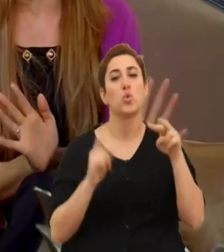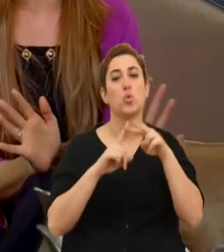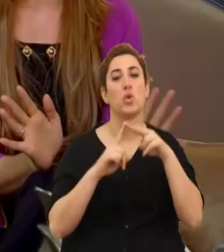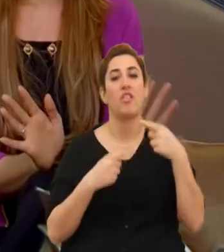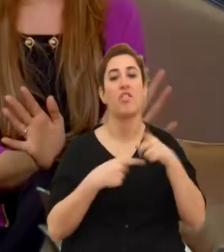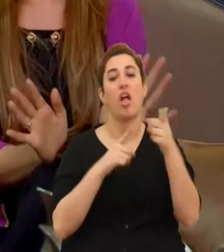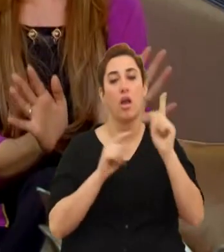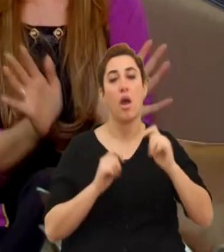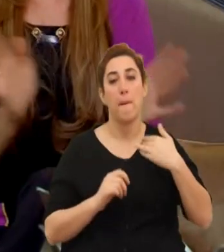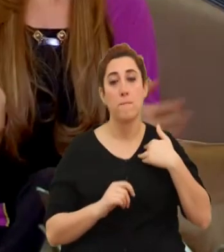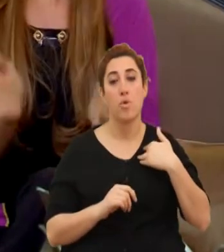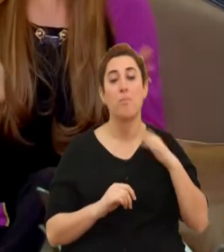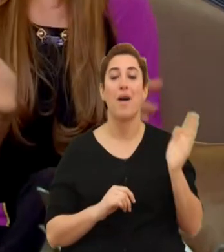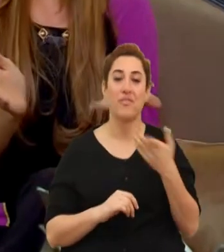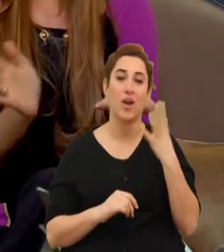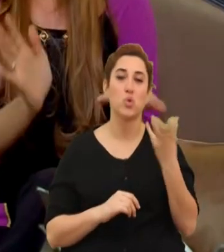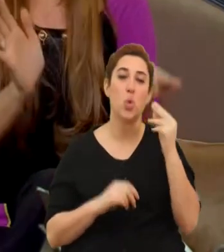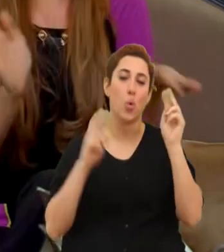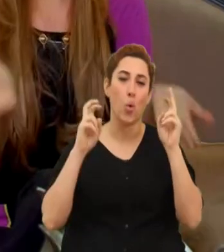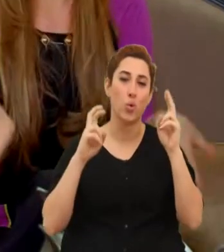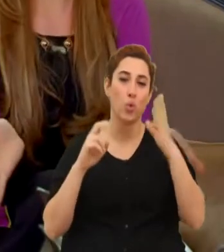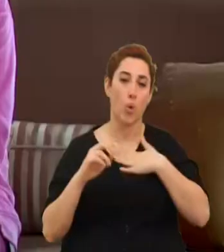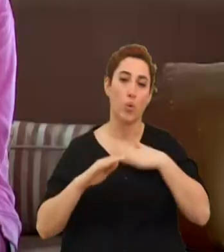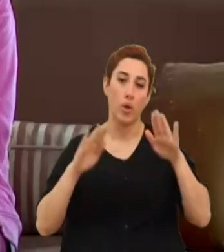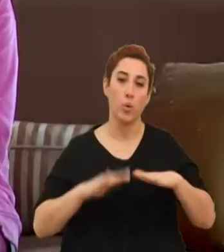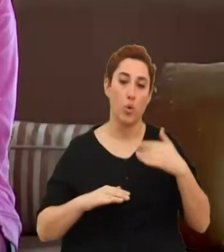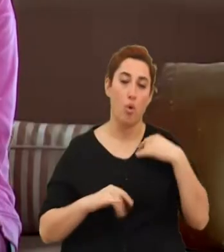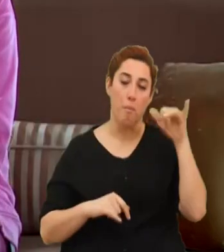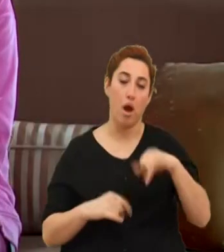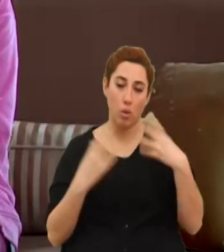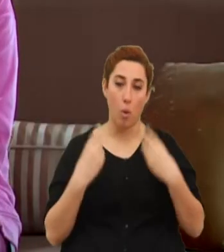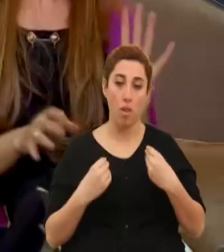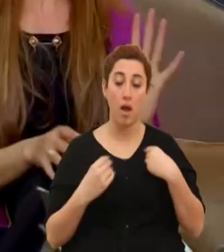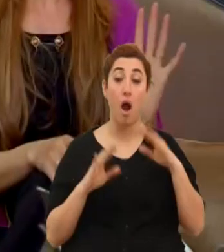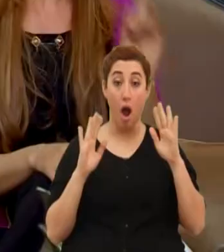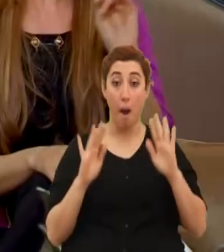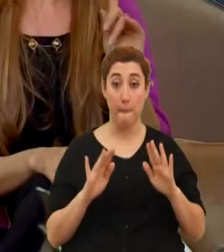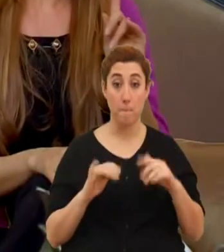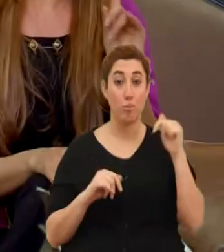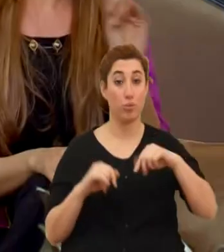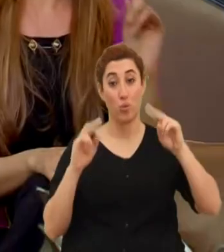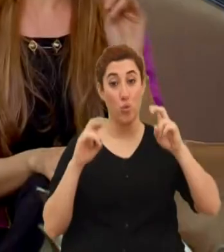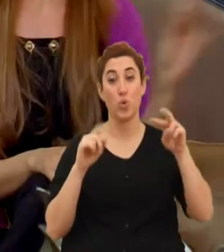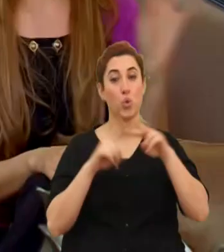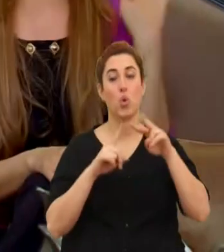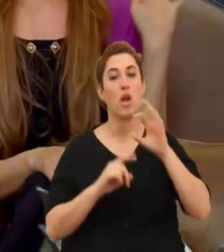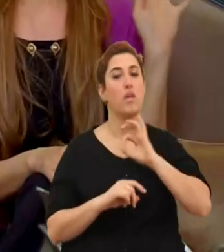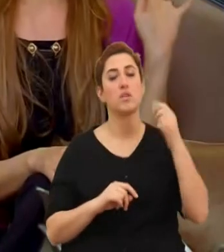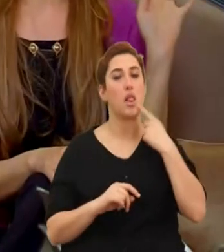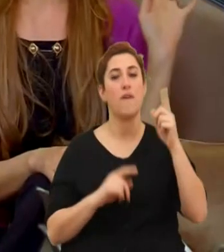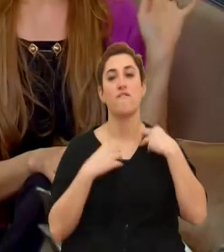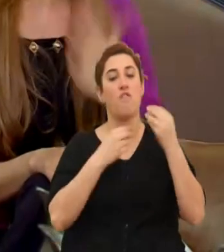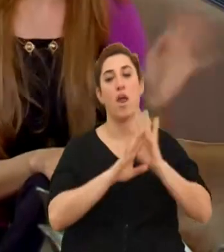Nurhan'la dalga geçiyorum. Hatta birçok konuda da önünde duruyorum haklı olarak tabii. Ama bu konuda Nurhan'a katiyen